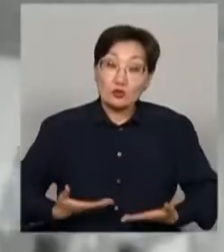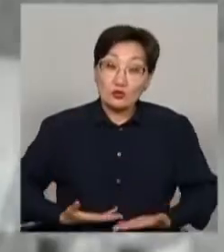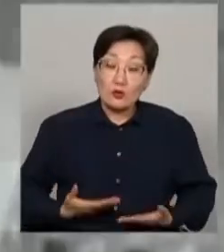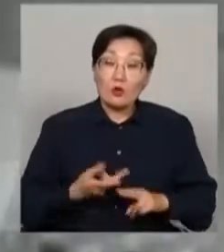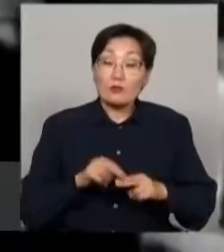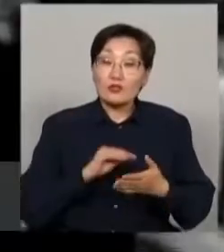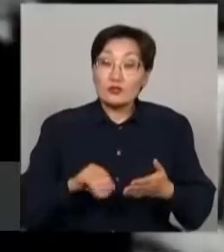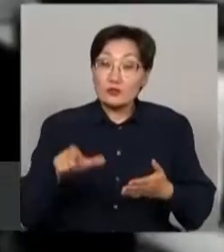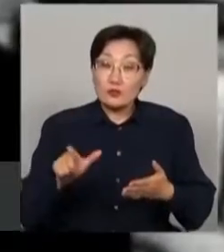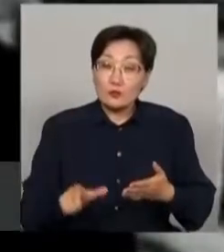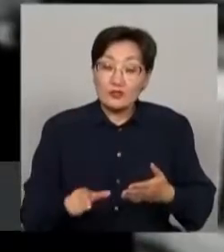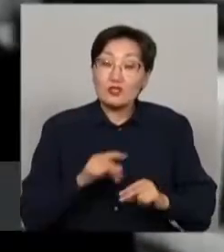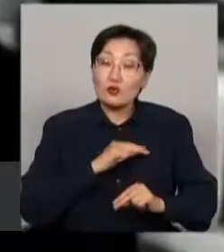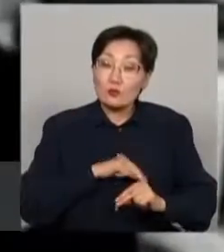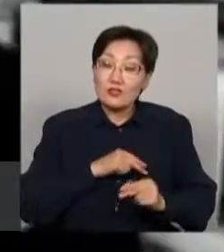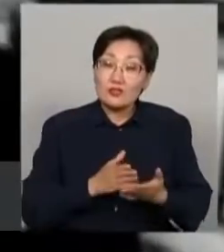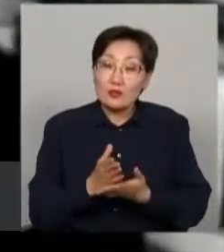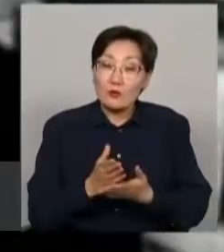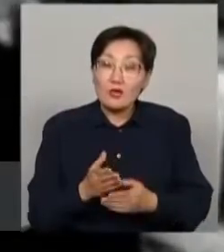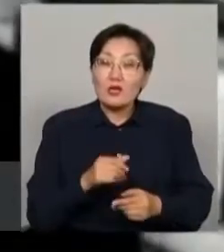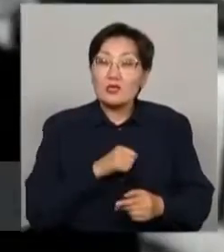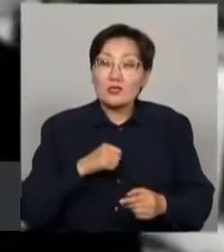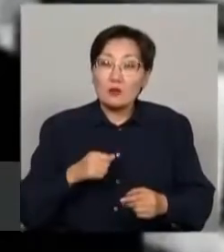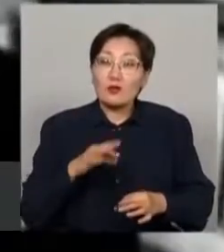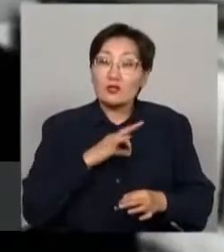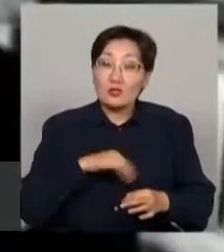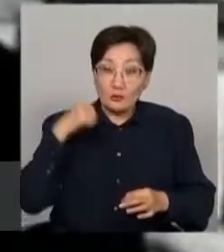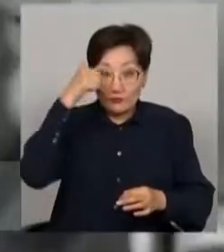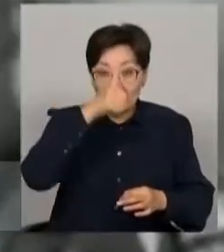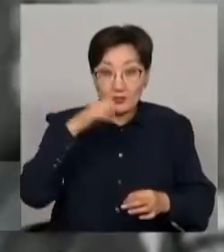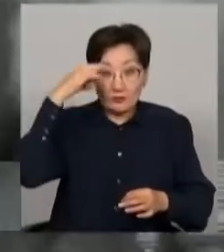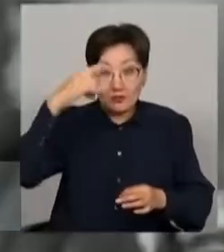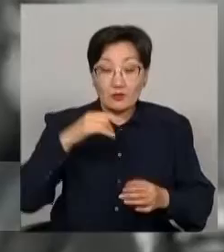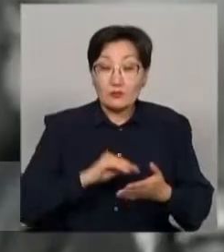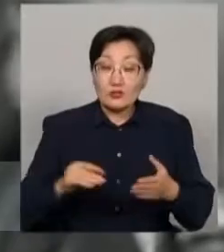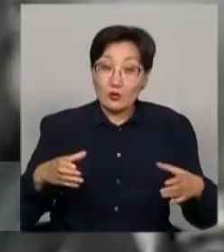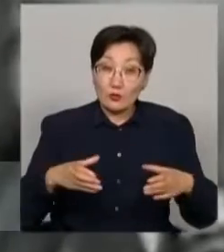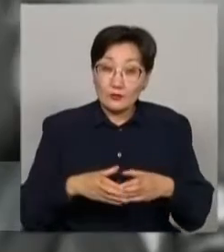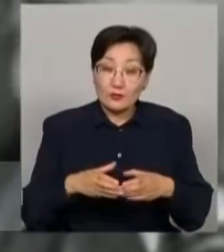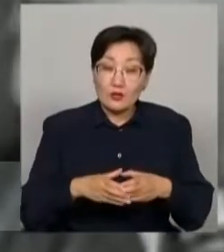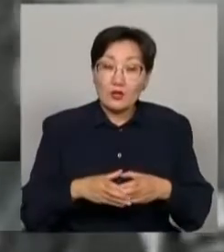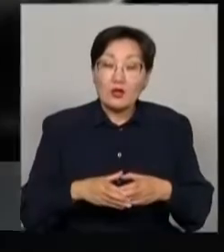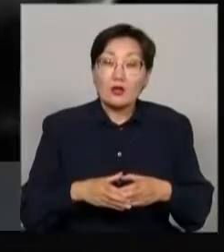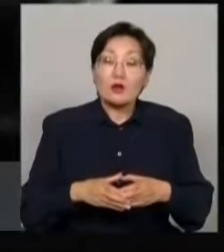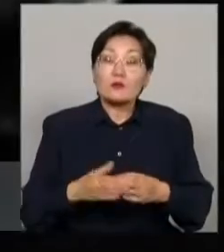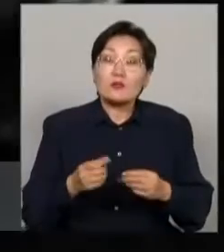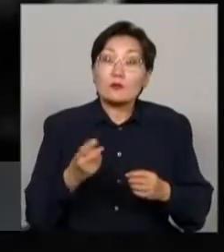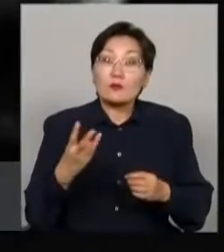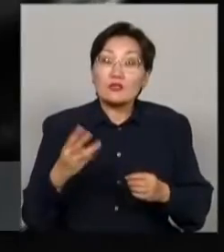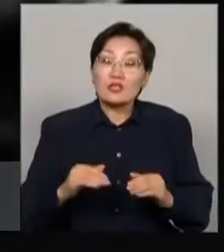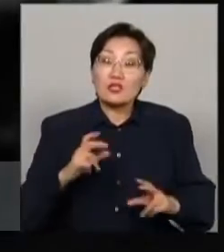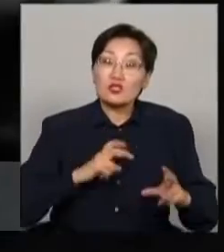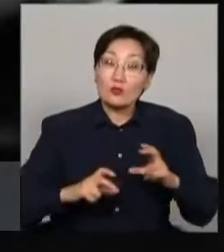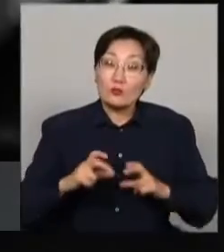Бұл жазушының өнегелі еңбек еткен ең жемісті жылдар еді. Оның Қазақстан жазушылар одағында құдіретті үні қалды, бірнеше жоғары